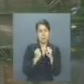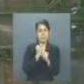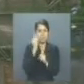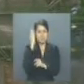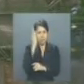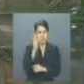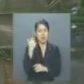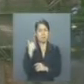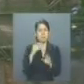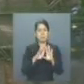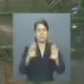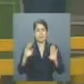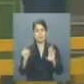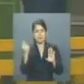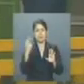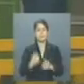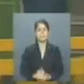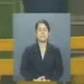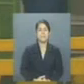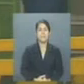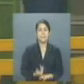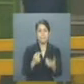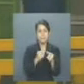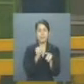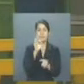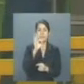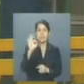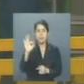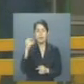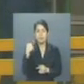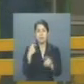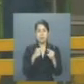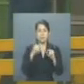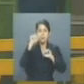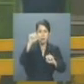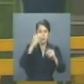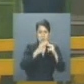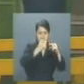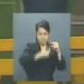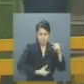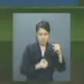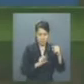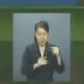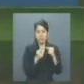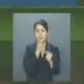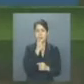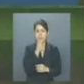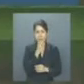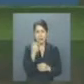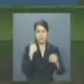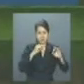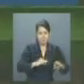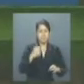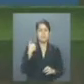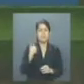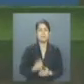ยูฟ่าก็ได้ทำการประกาศรายชื่อผู้ตัดสิน12คนที่จะลงทำหน้าที่ในศึกยูโร2012ออกมาแล้วปรากฏว่ามีฮาวเวิร์ด